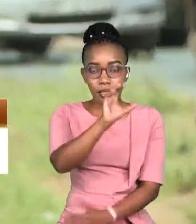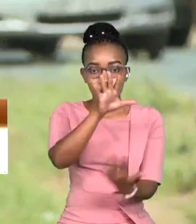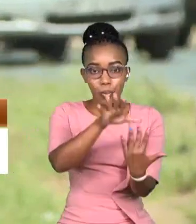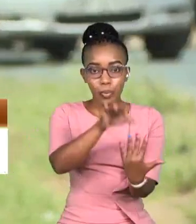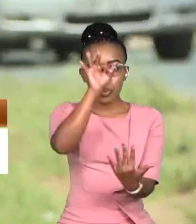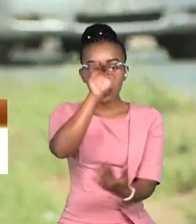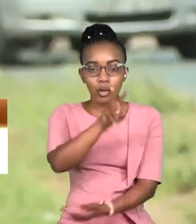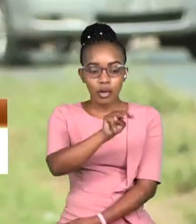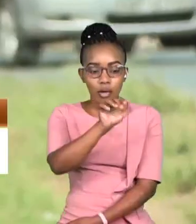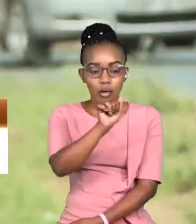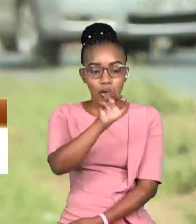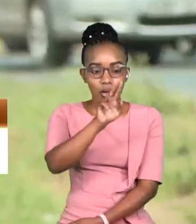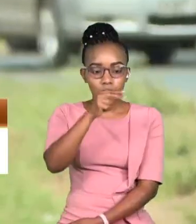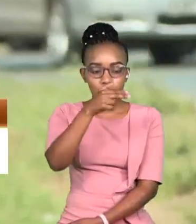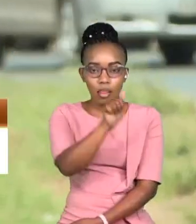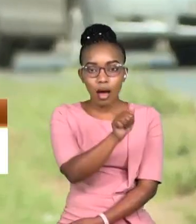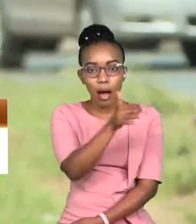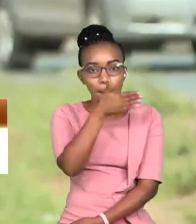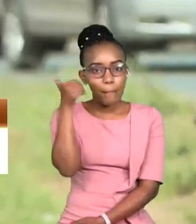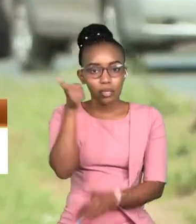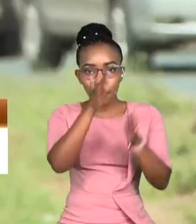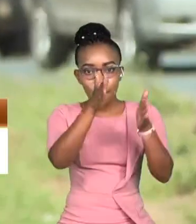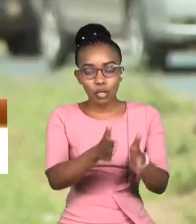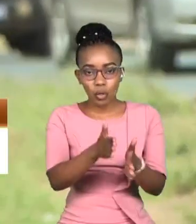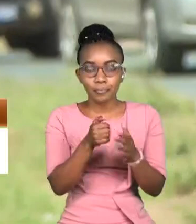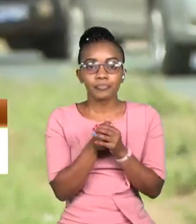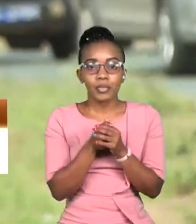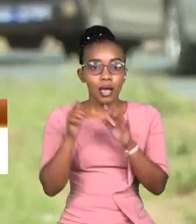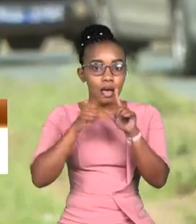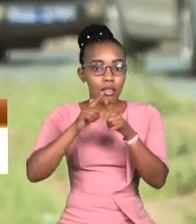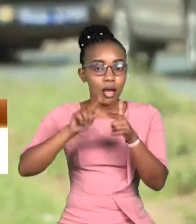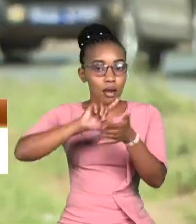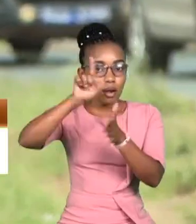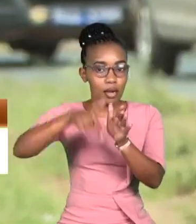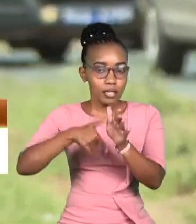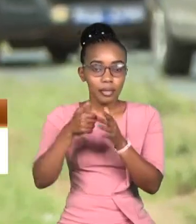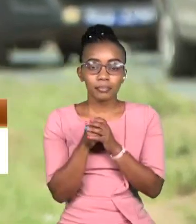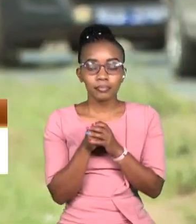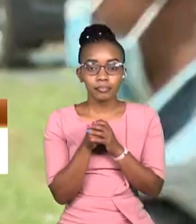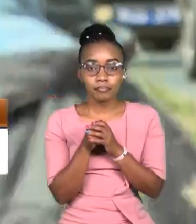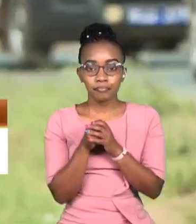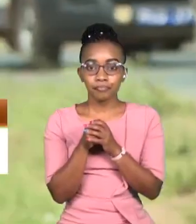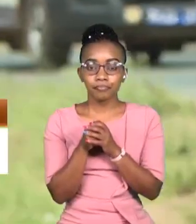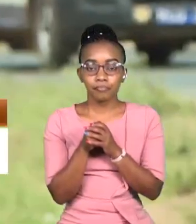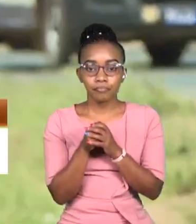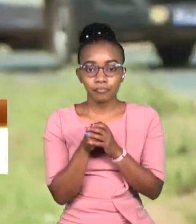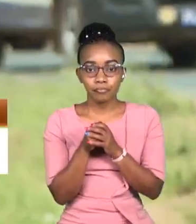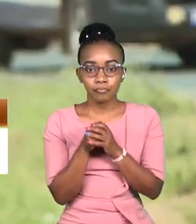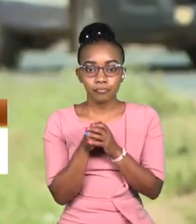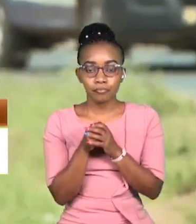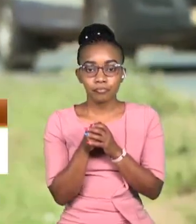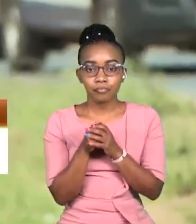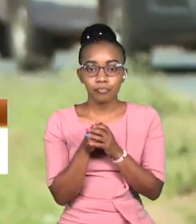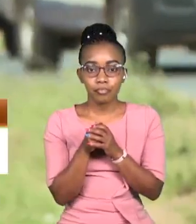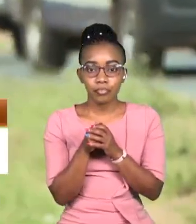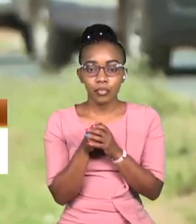kumteua Martha Koome kama mwaniaji bora wa wale 10. Na baada ya hapo amesalia kuwa mwaniaji kama